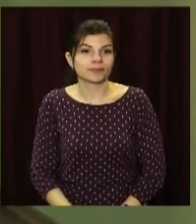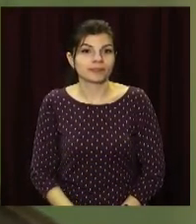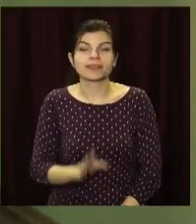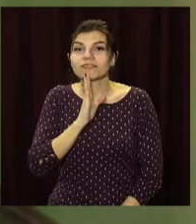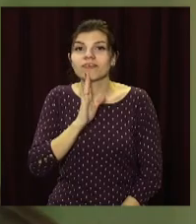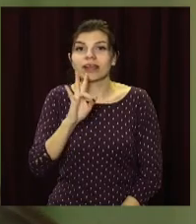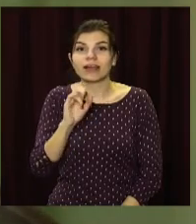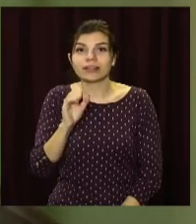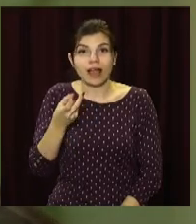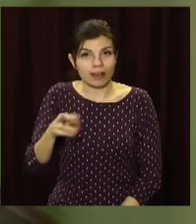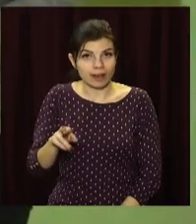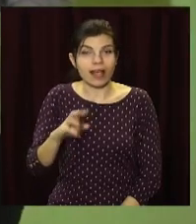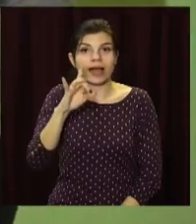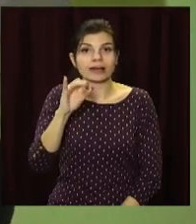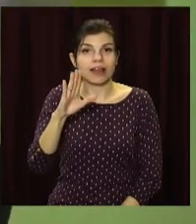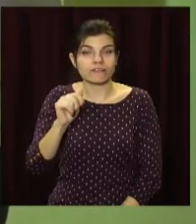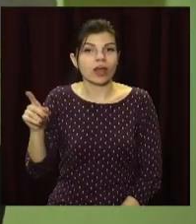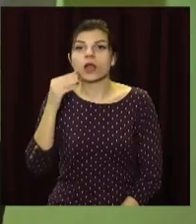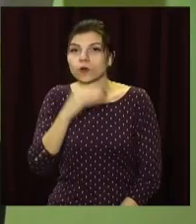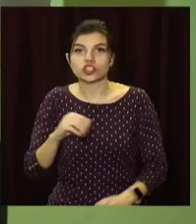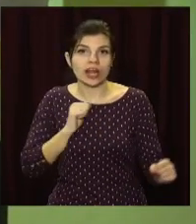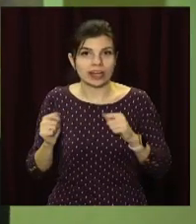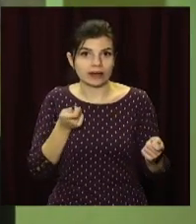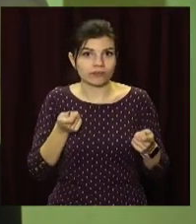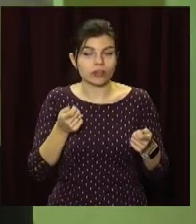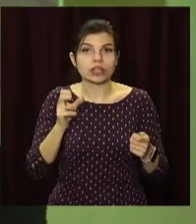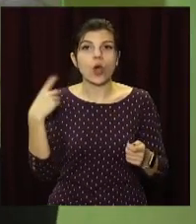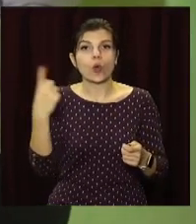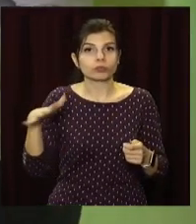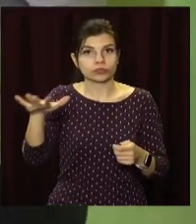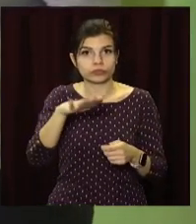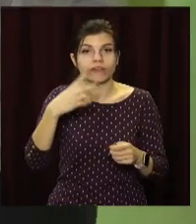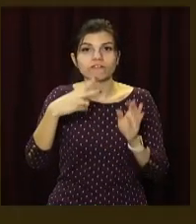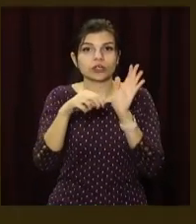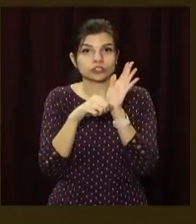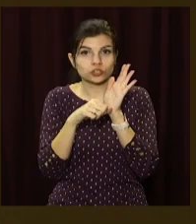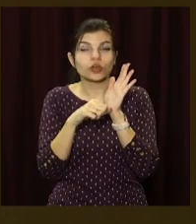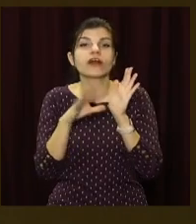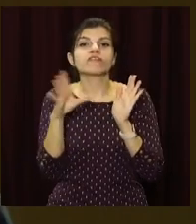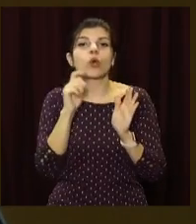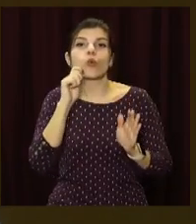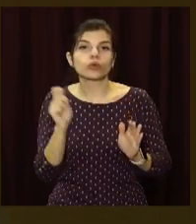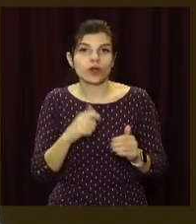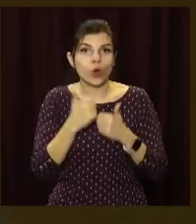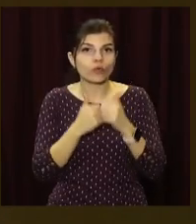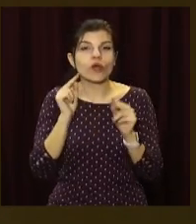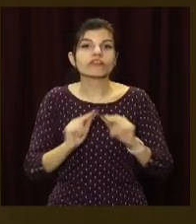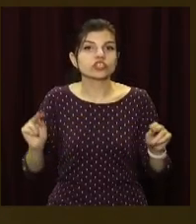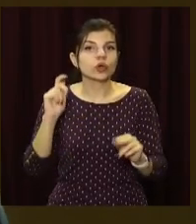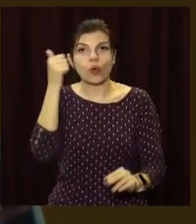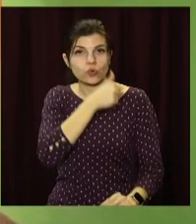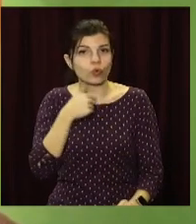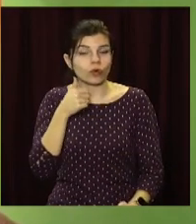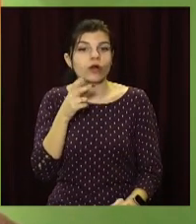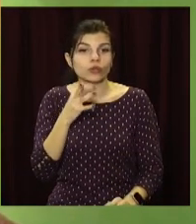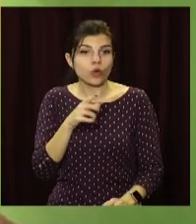Наталія Рева стала кращим керівником навчального закладу на обласному етапі 26-го всеукраїнського конкурсу «Вчитель року», але